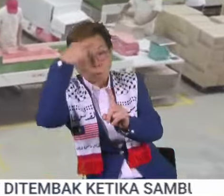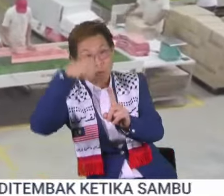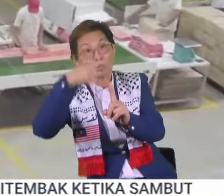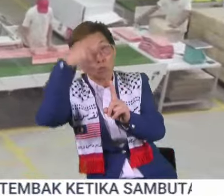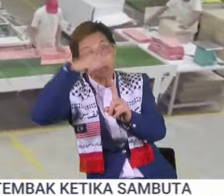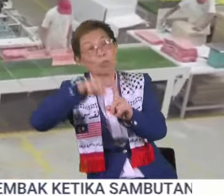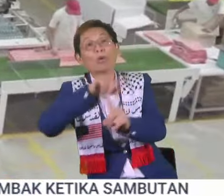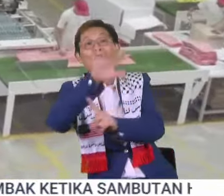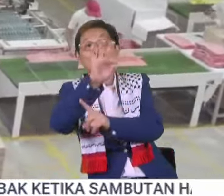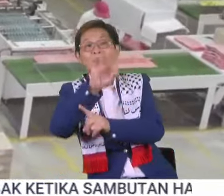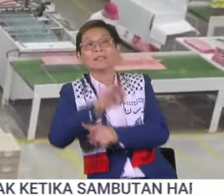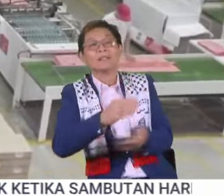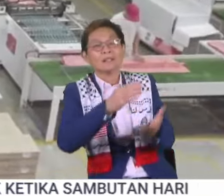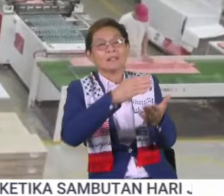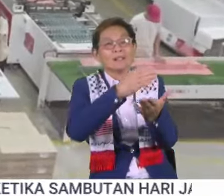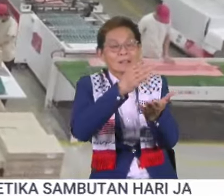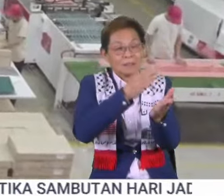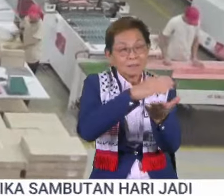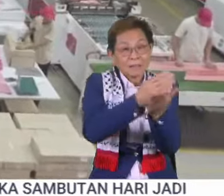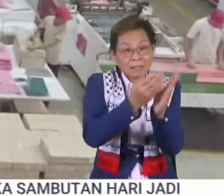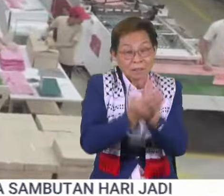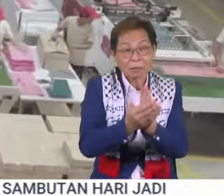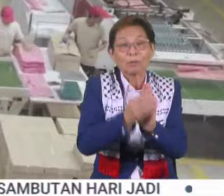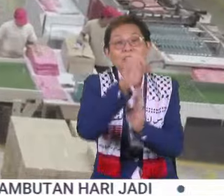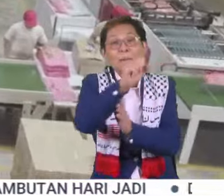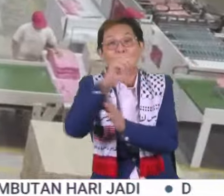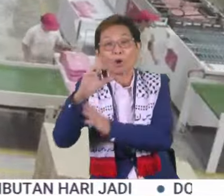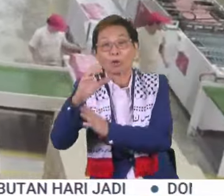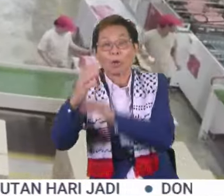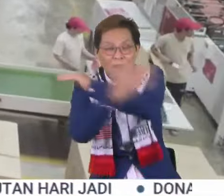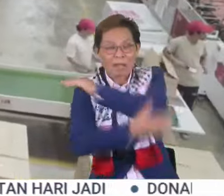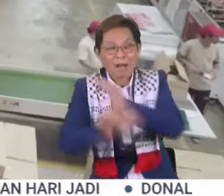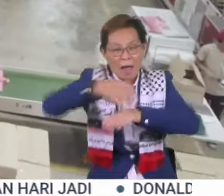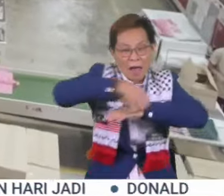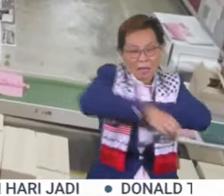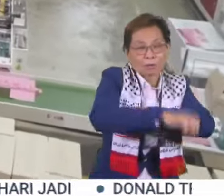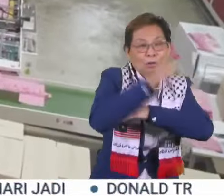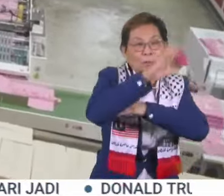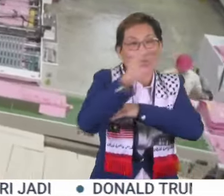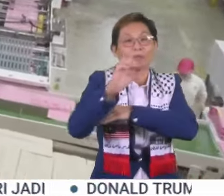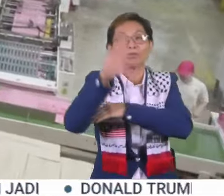ketiga. Sektor semikonduktor negara mencatatkan ekspor berjumlah